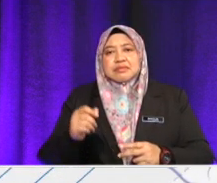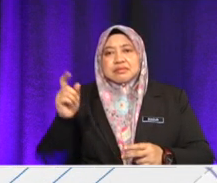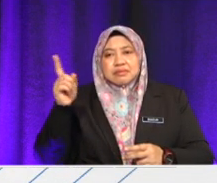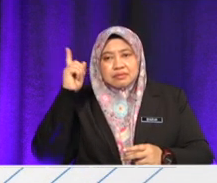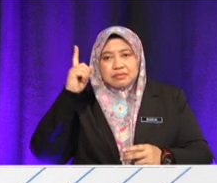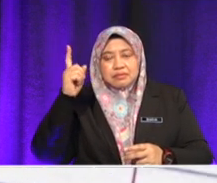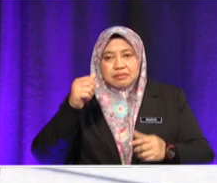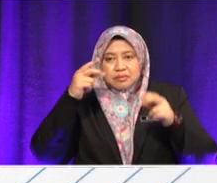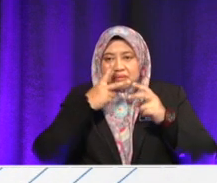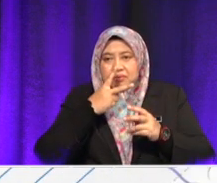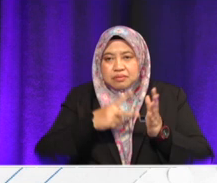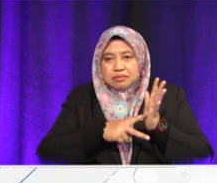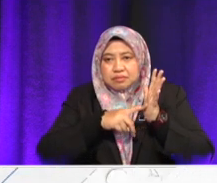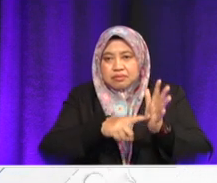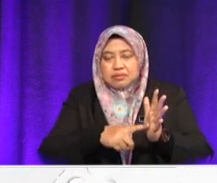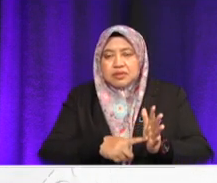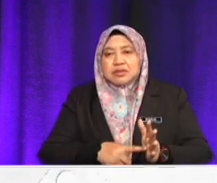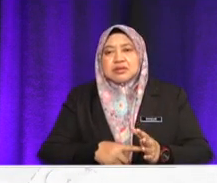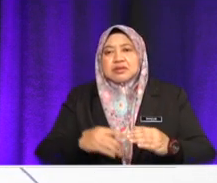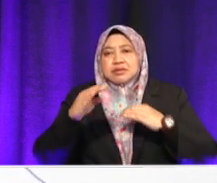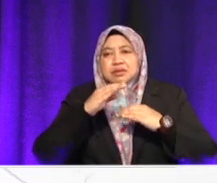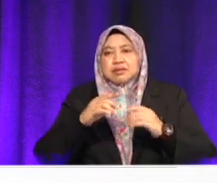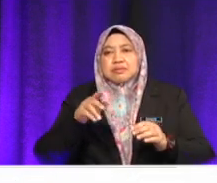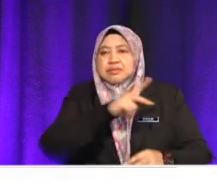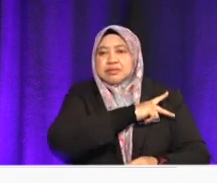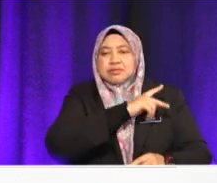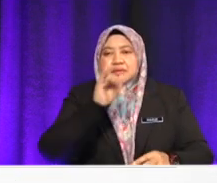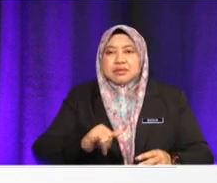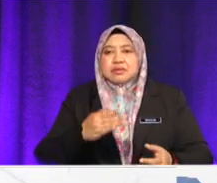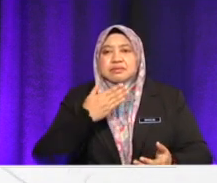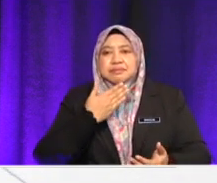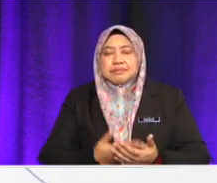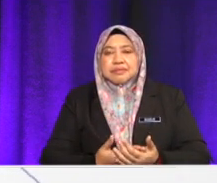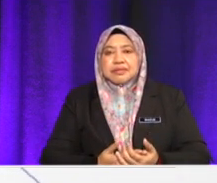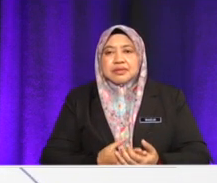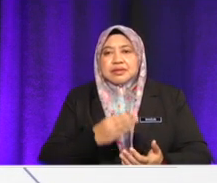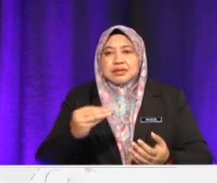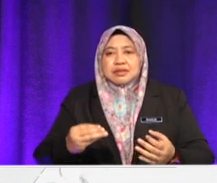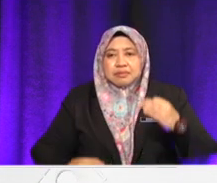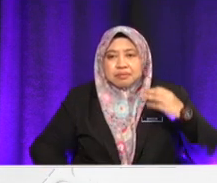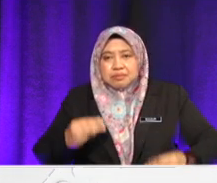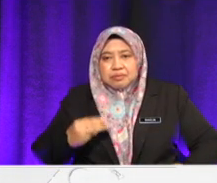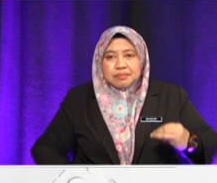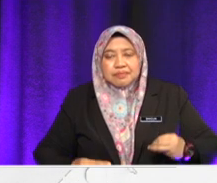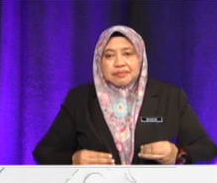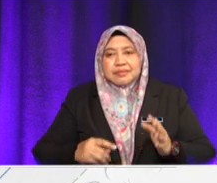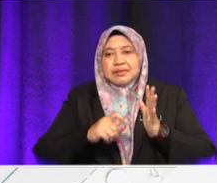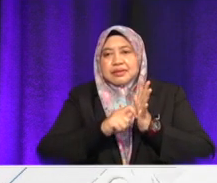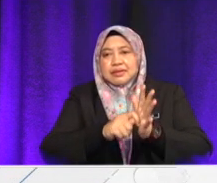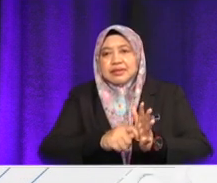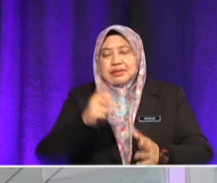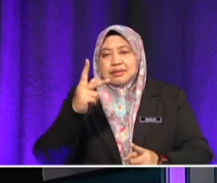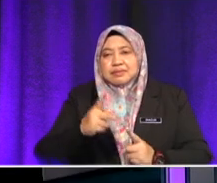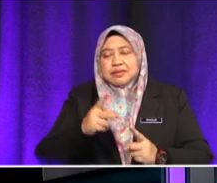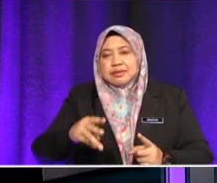tahap penguasaan yang baik yang cemerlang dan akhir sekali menjadi model teladan kepada murid lain bermaksud